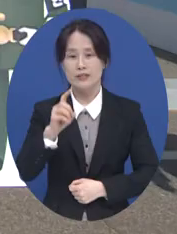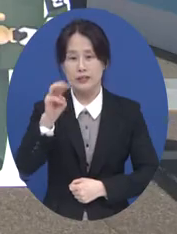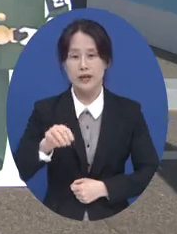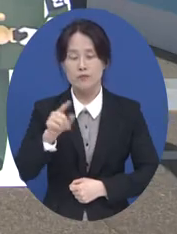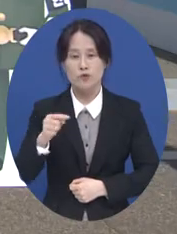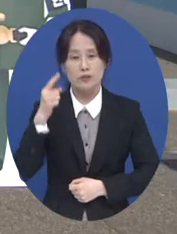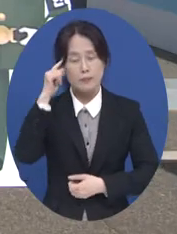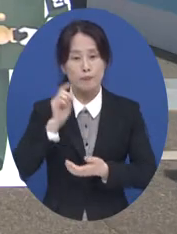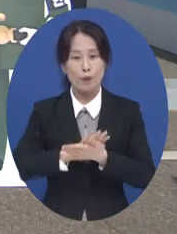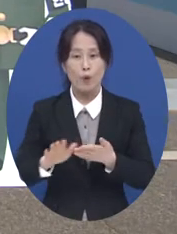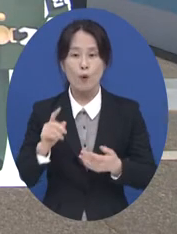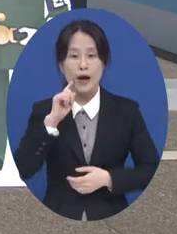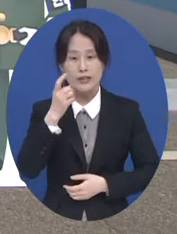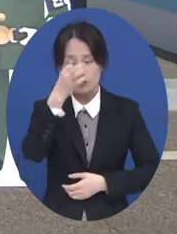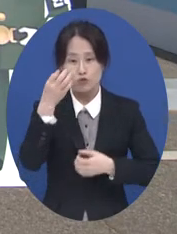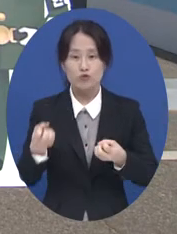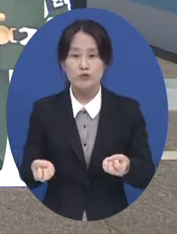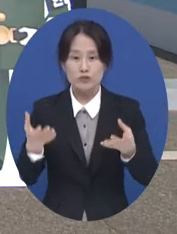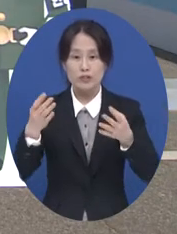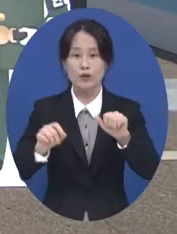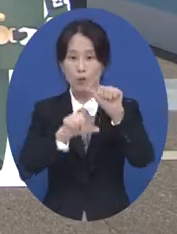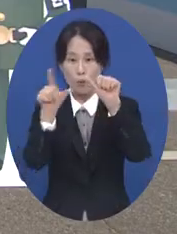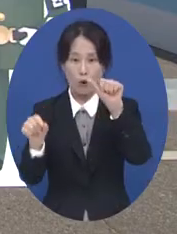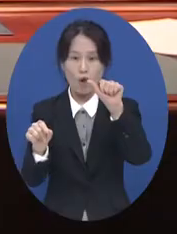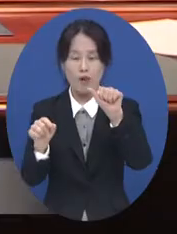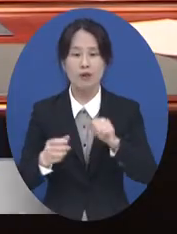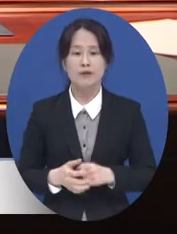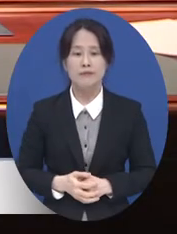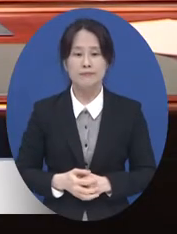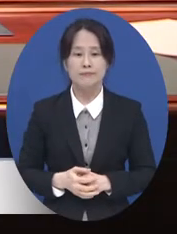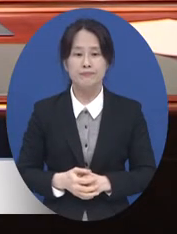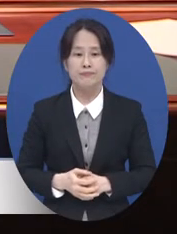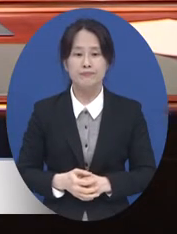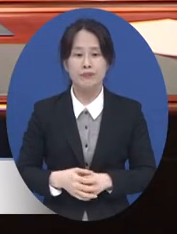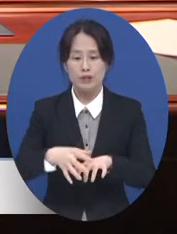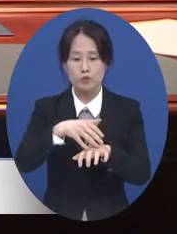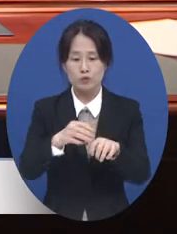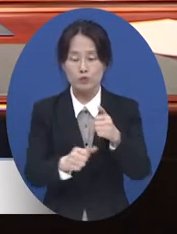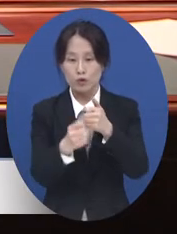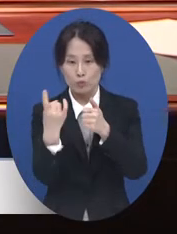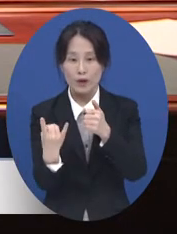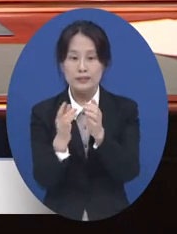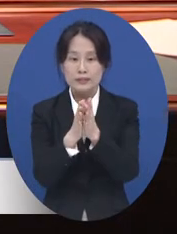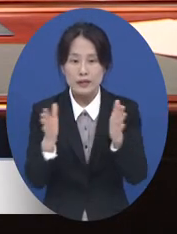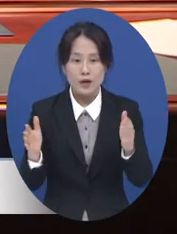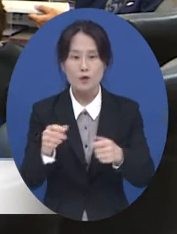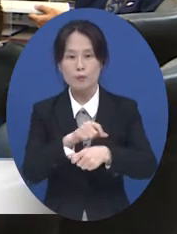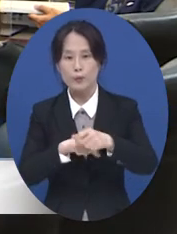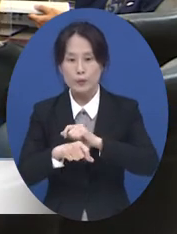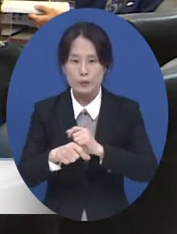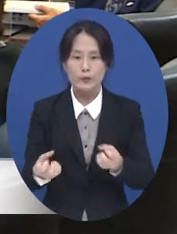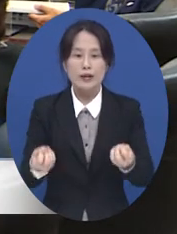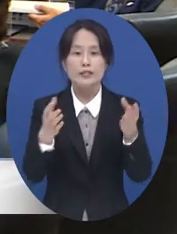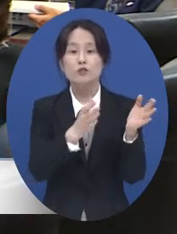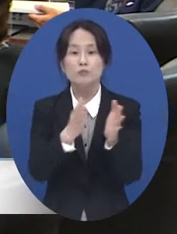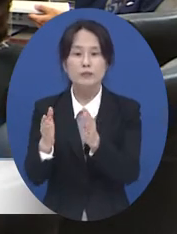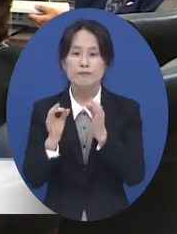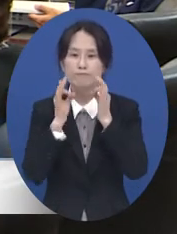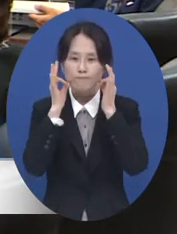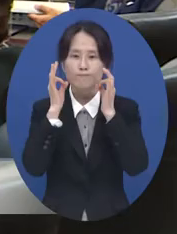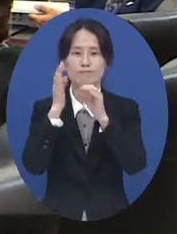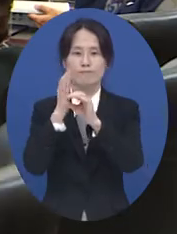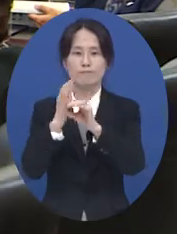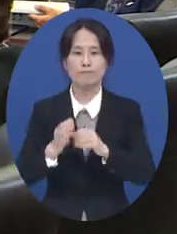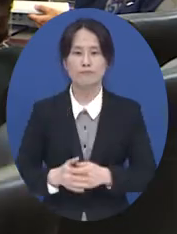평화 예술 자가 한 달 앞으로 다가왔습니다 경기도가 조 재 위원회 를 출범하고 본격적인 행사 준비에